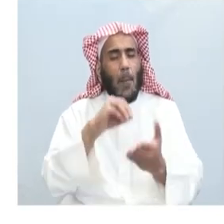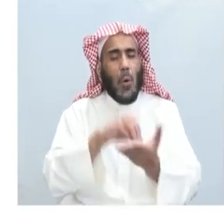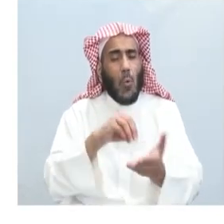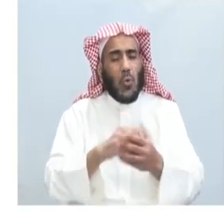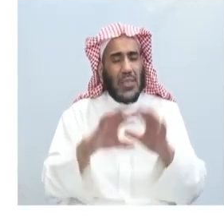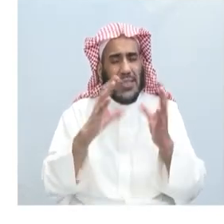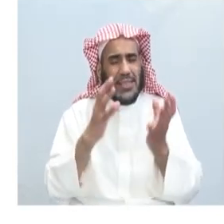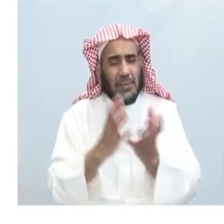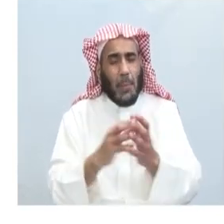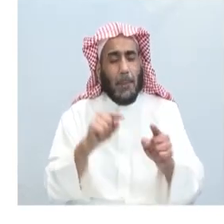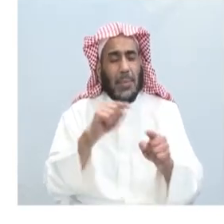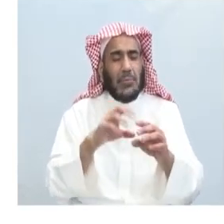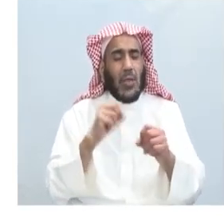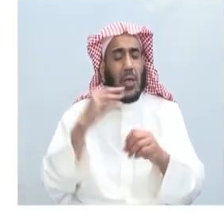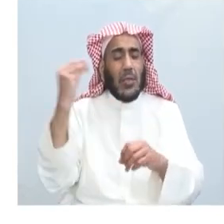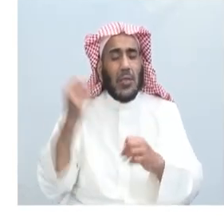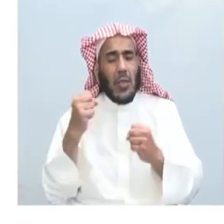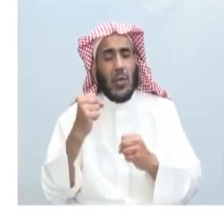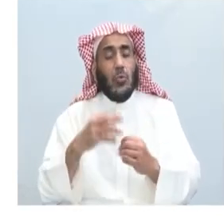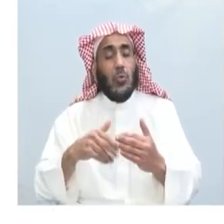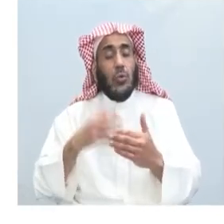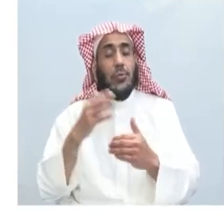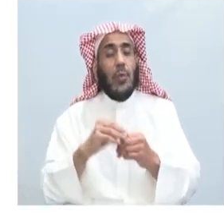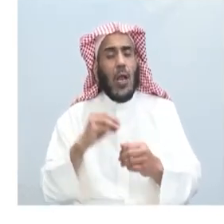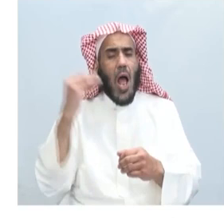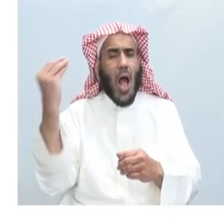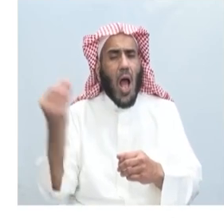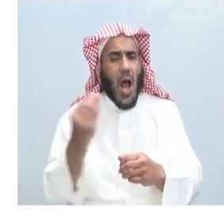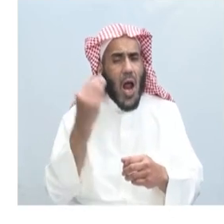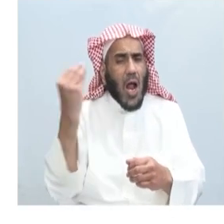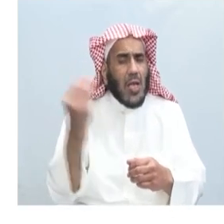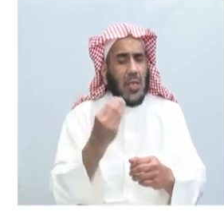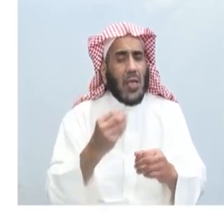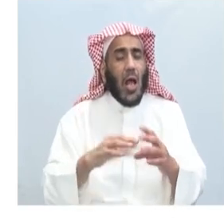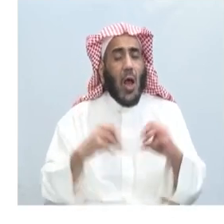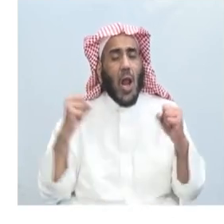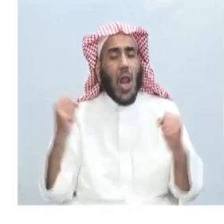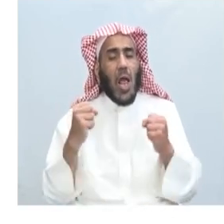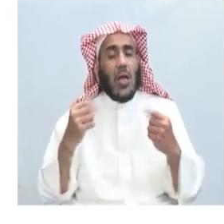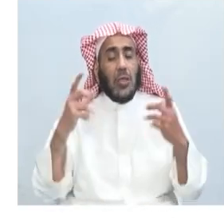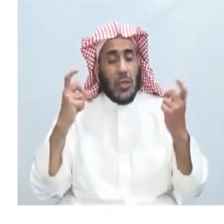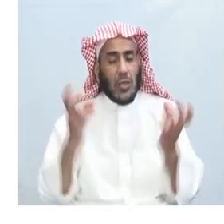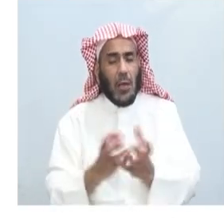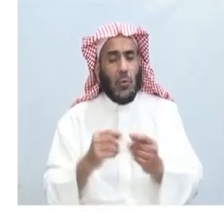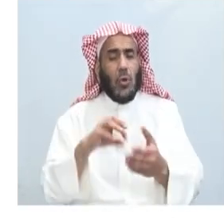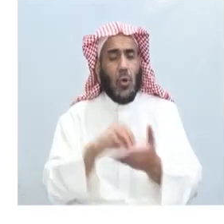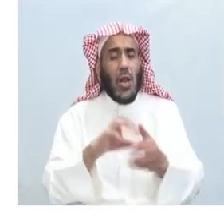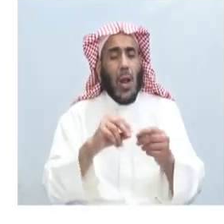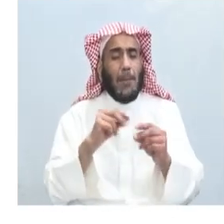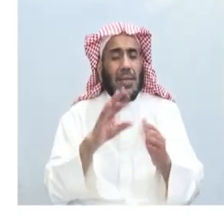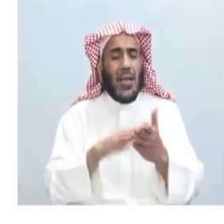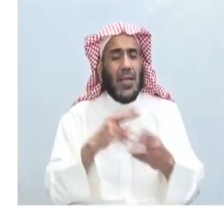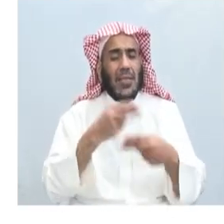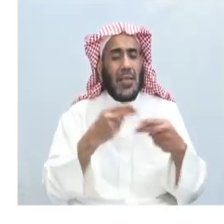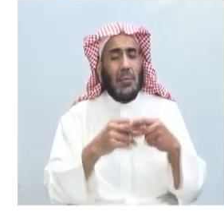جسم ما بالنسبه لطاقه الحركه هي التي تنتج عن حركه الاجسام تعتمد طاقه الوضع للماده على